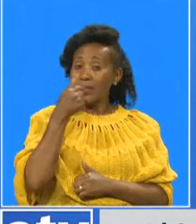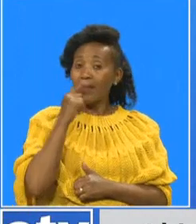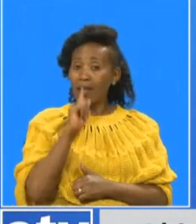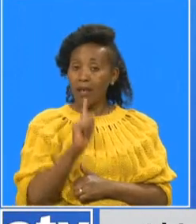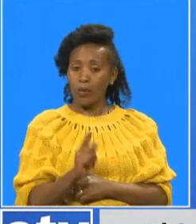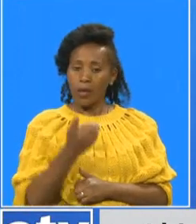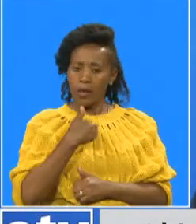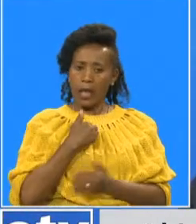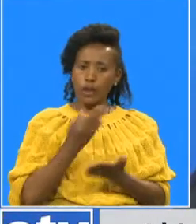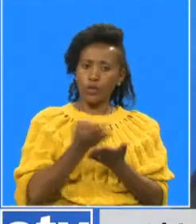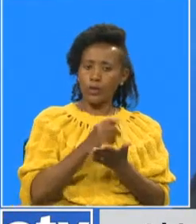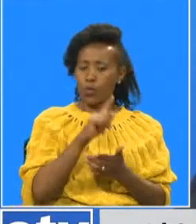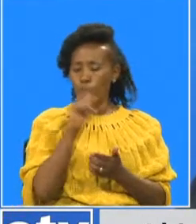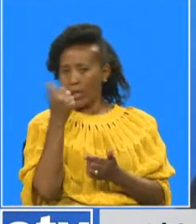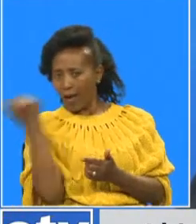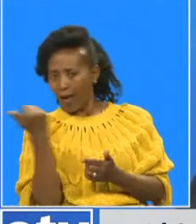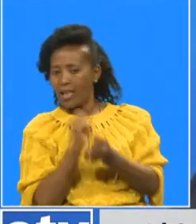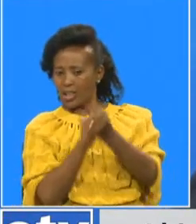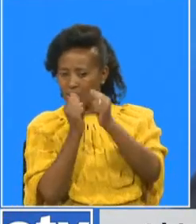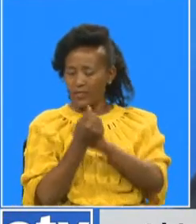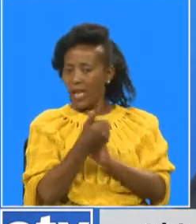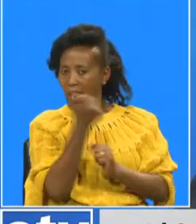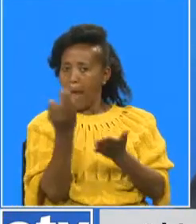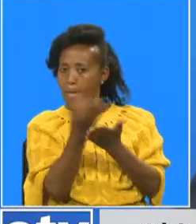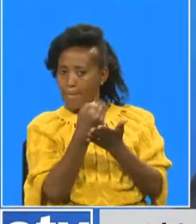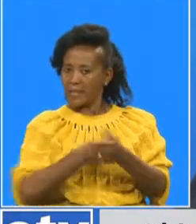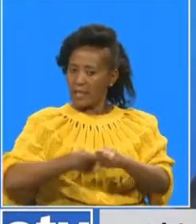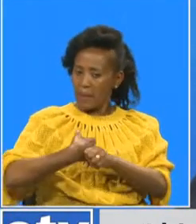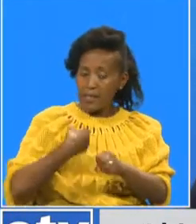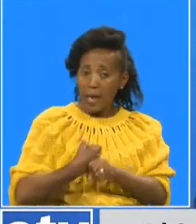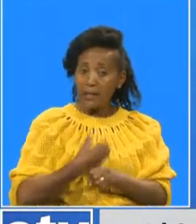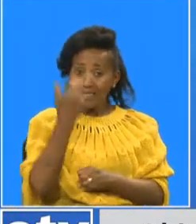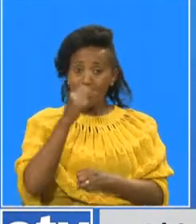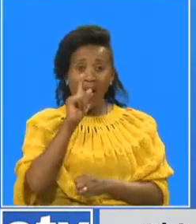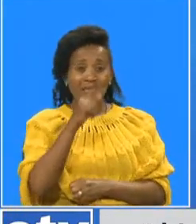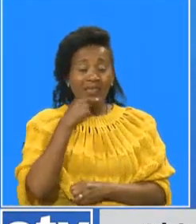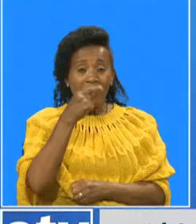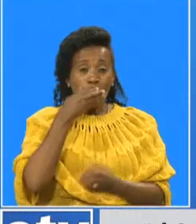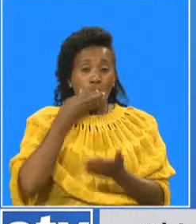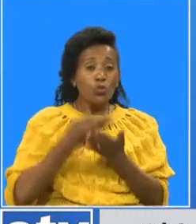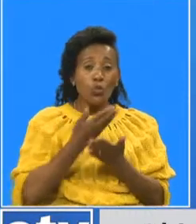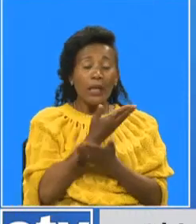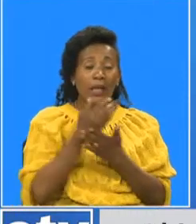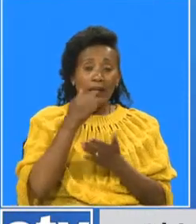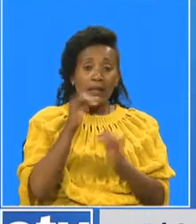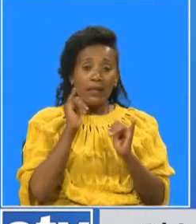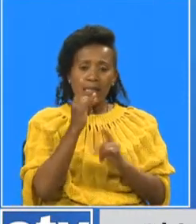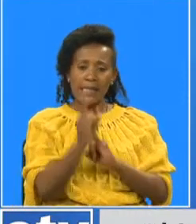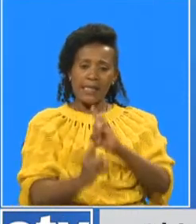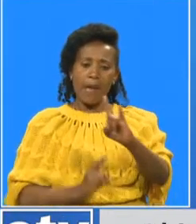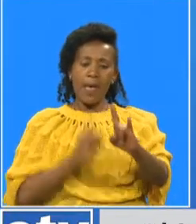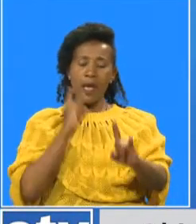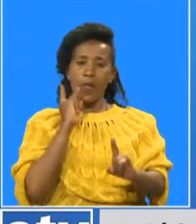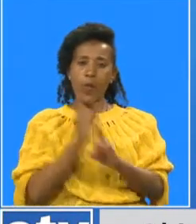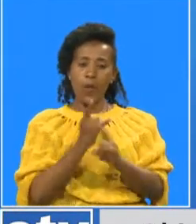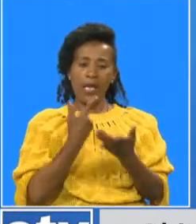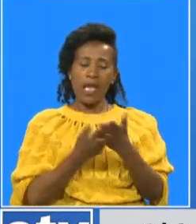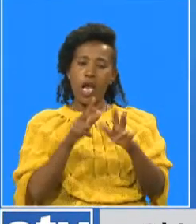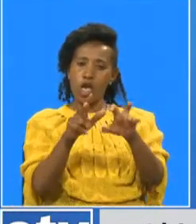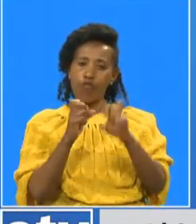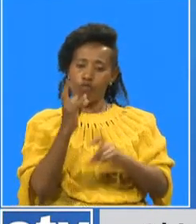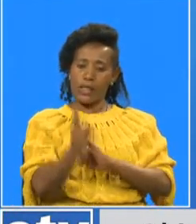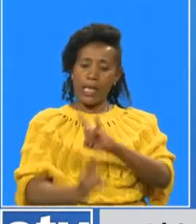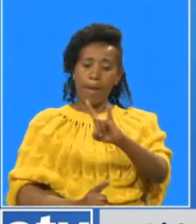እንደተናገር ነው ያላቸው ምርት ወደ ሌላ ሽፍት አድርገው ሌላ ምርት ለማምረት ቅድም እንደውም አንድ ተናጋሪ ጥሩ ነገር የተናገሩት ዘመኑ ይሄ ክፉ